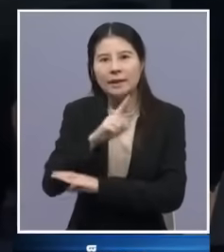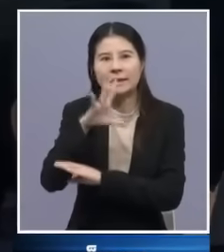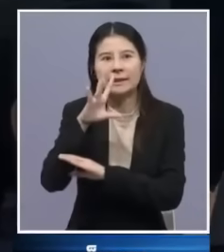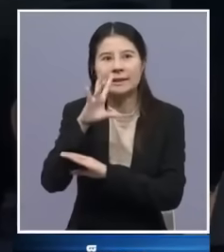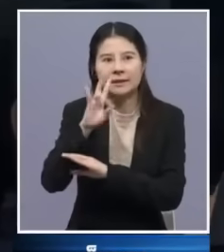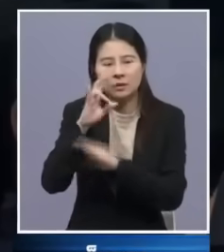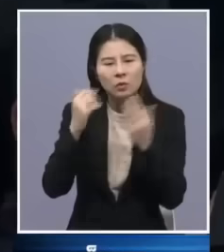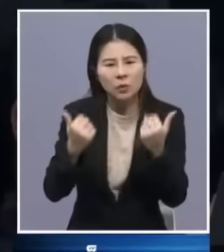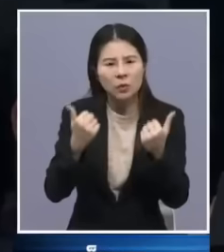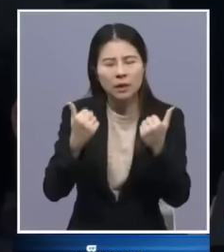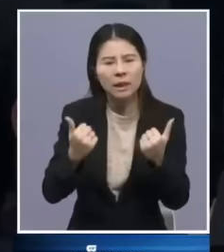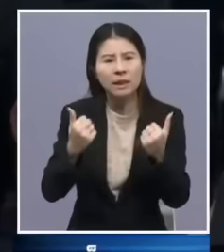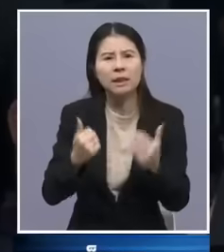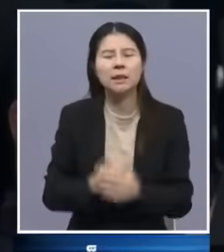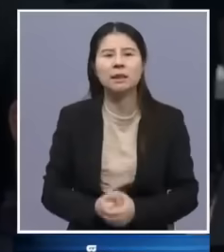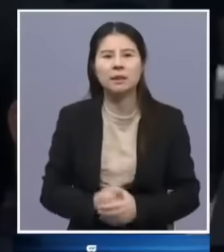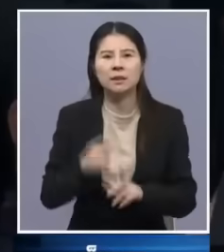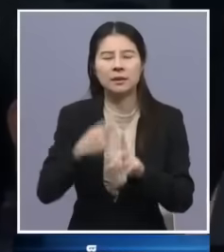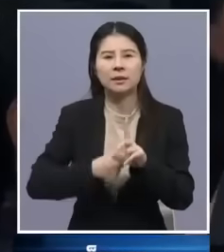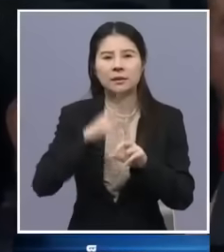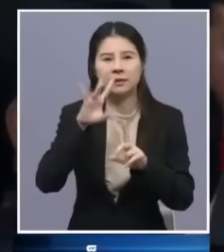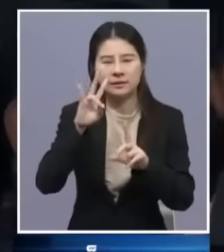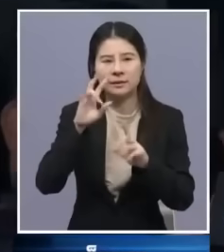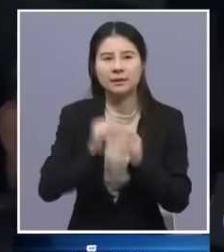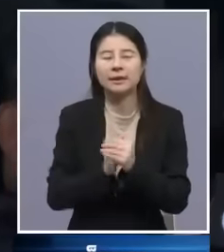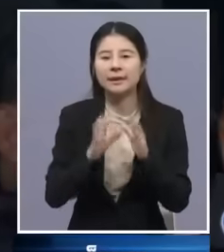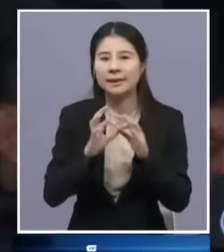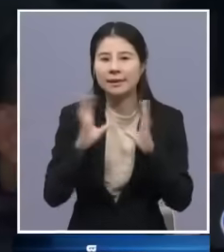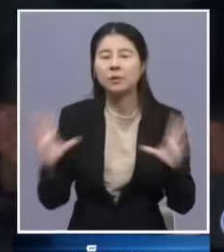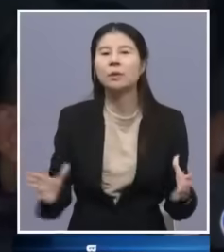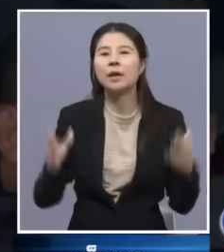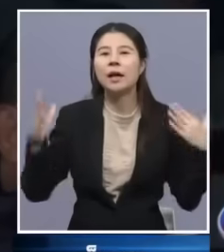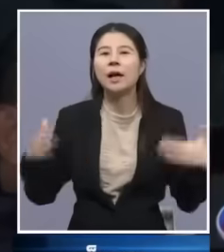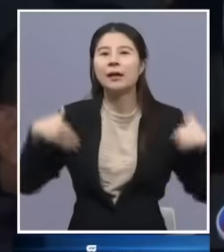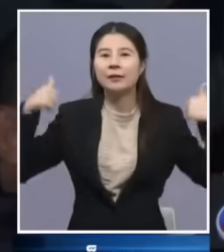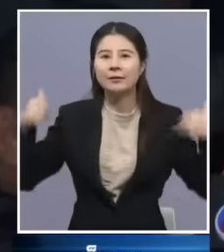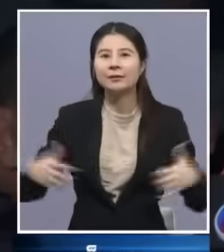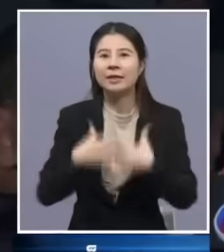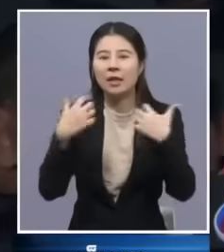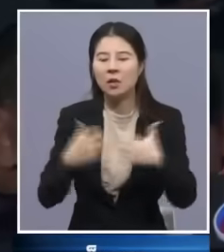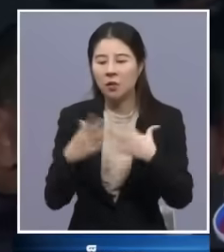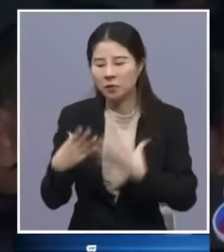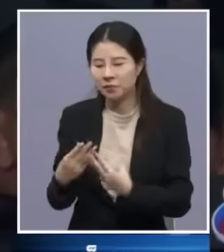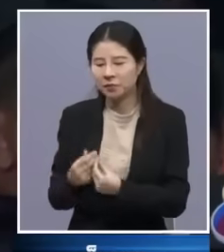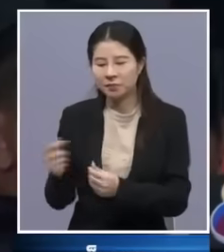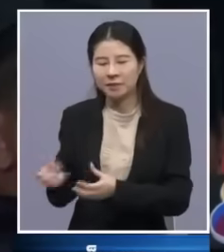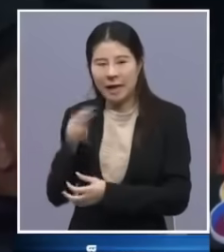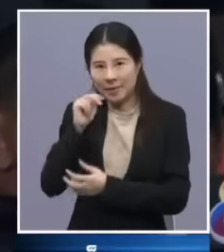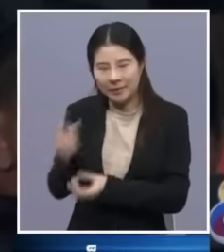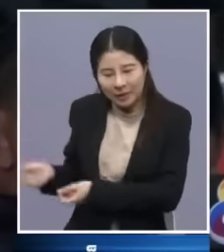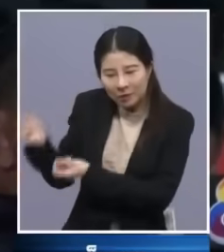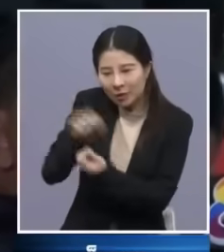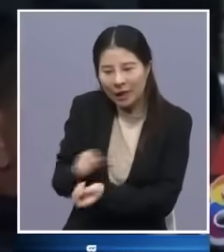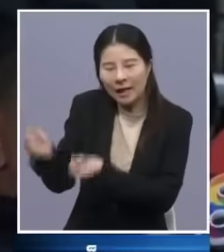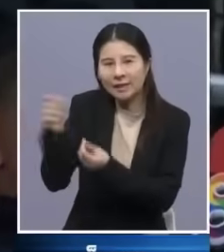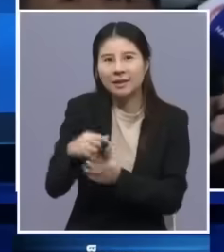ว่าวันนี้หรือเปล่า วันนี ้วันนี้วันที่7ธันวาคมนะฮะงานฉลองสงกรานต์ก็รอติดตามเพื่อการรู้สึกดีใจกับสิ่